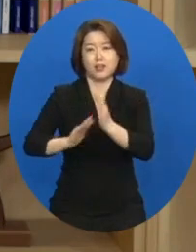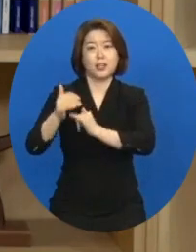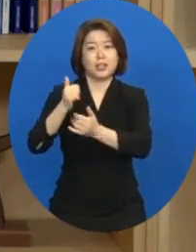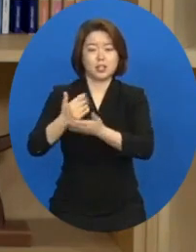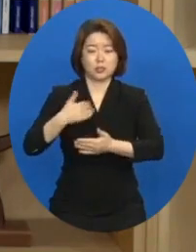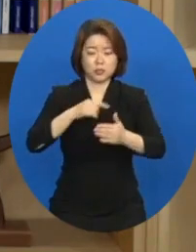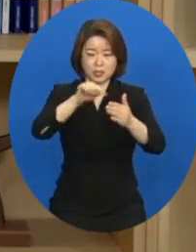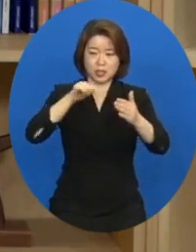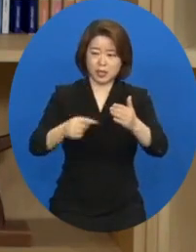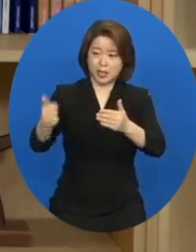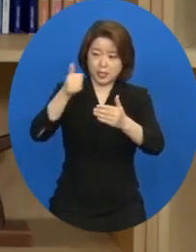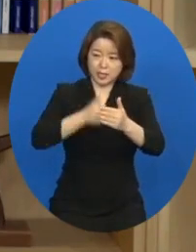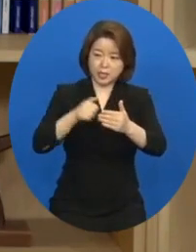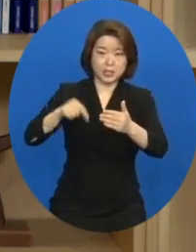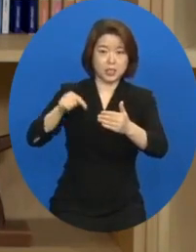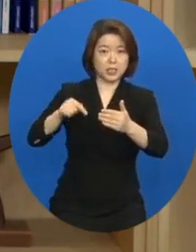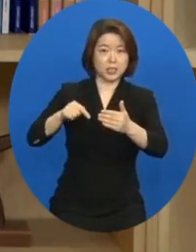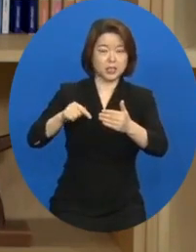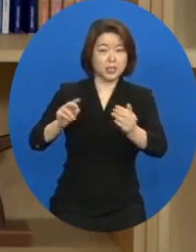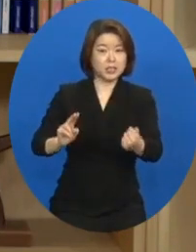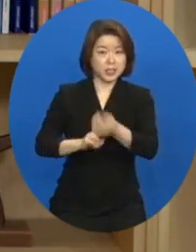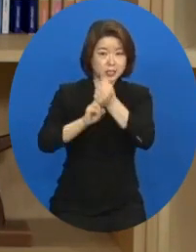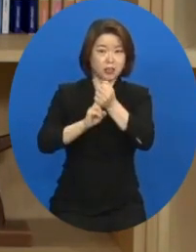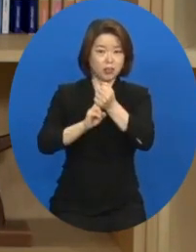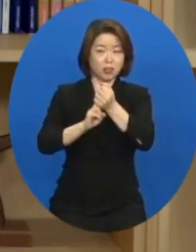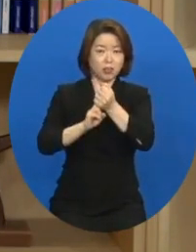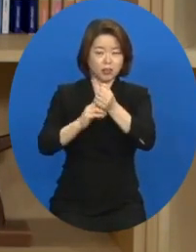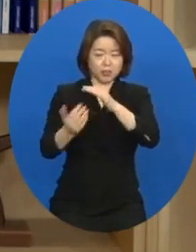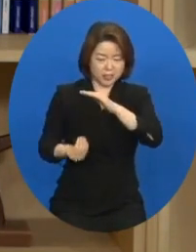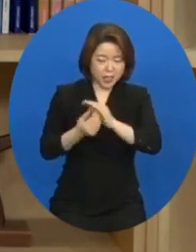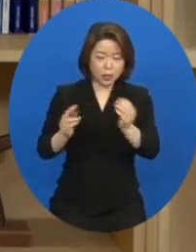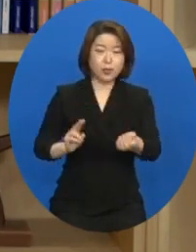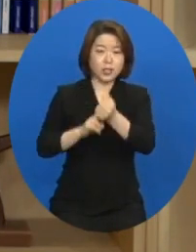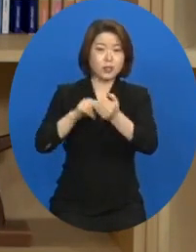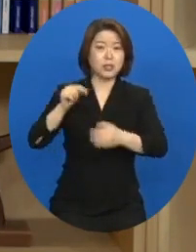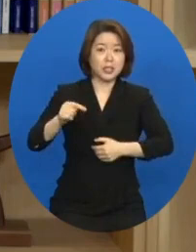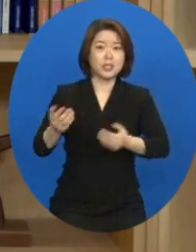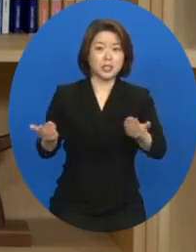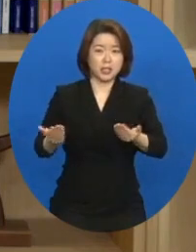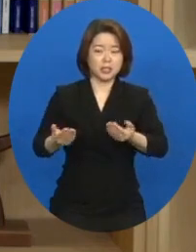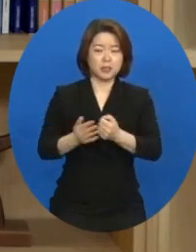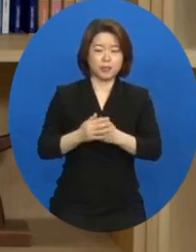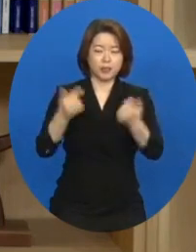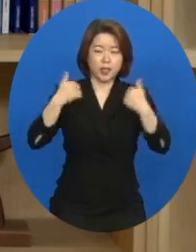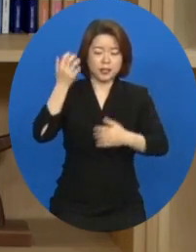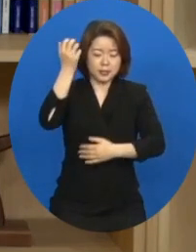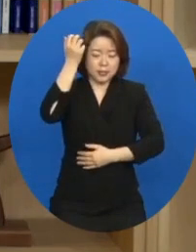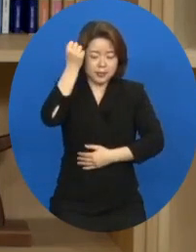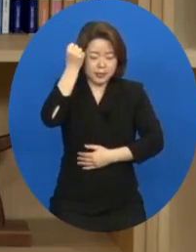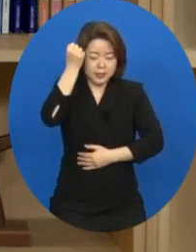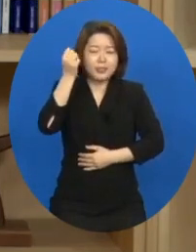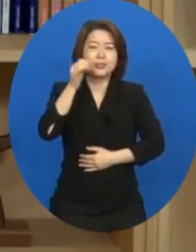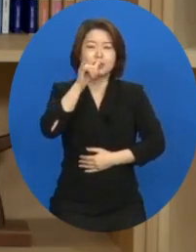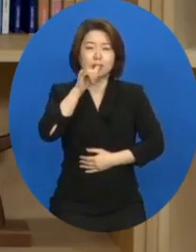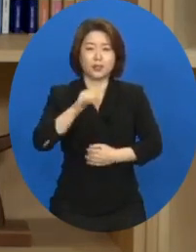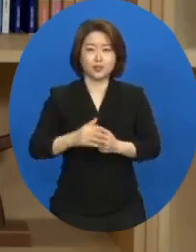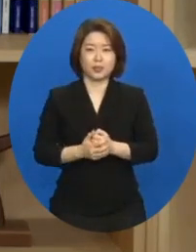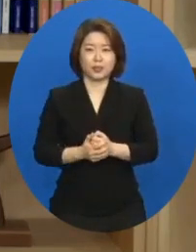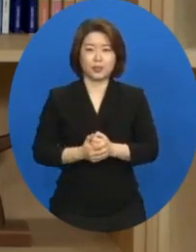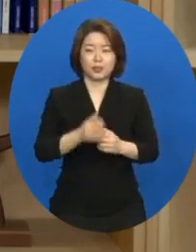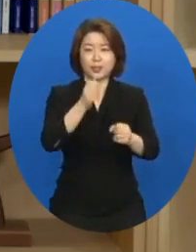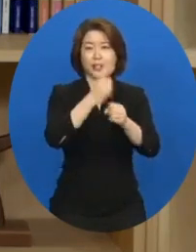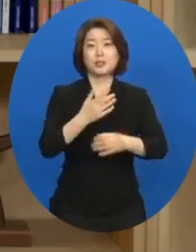제 안에 계시는 이 기적과 귀족 중의 기적인 사건을 항상 기억합니다 이미